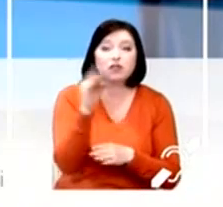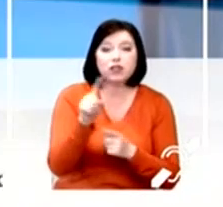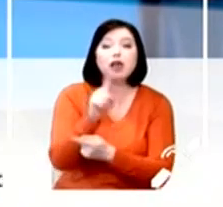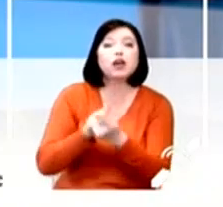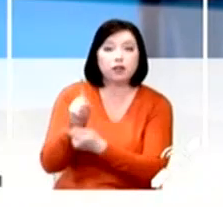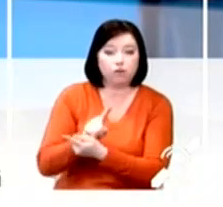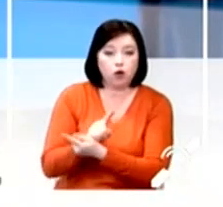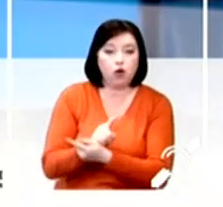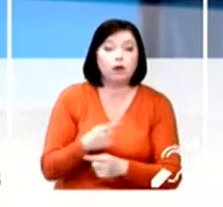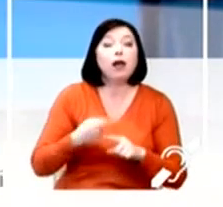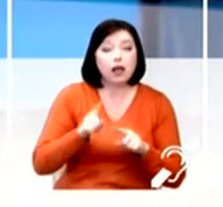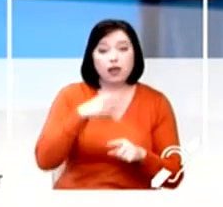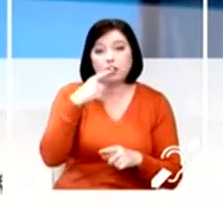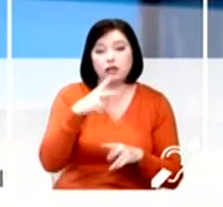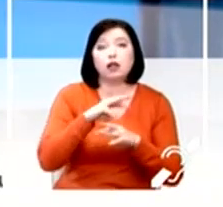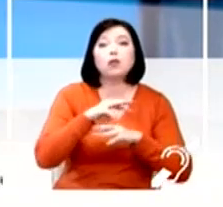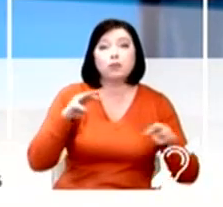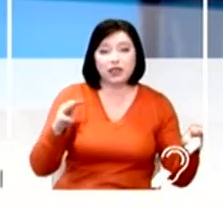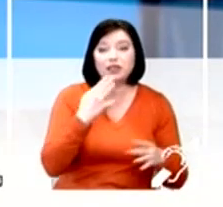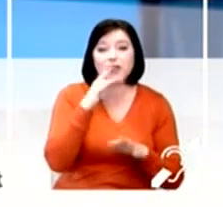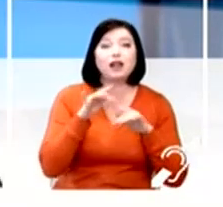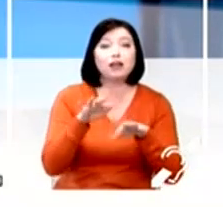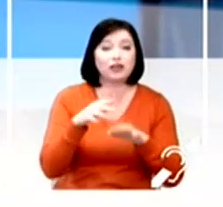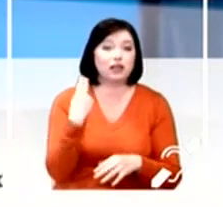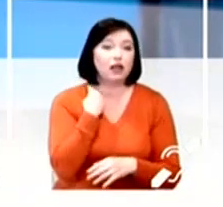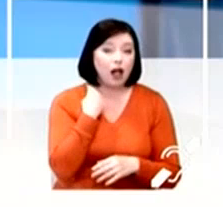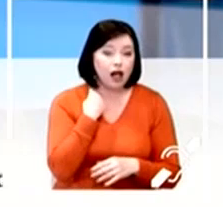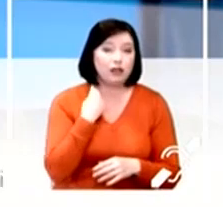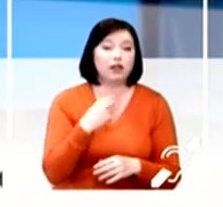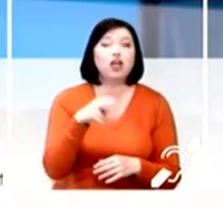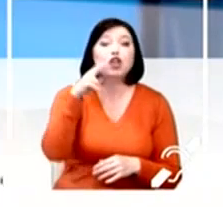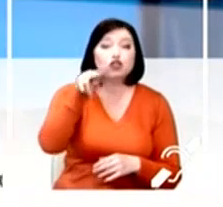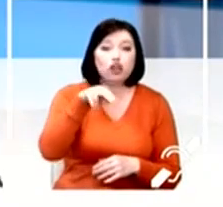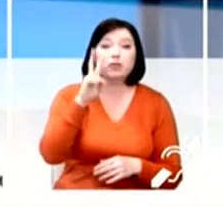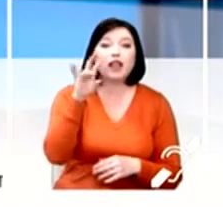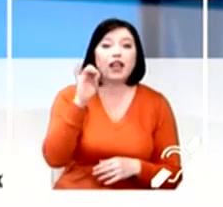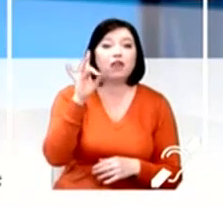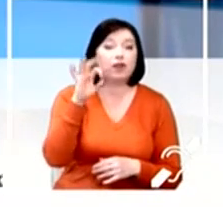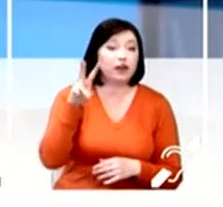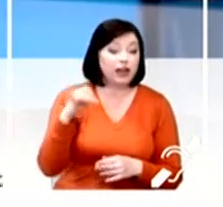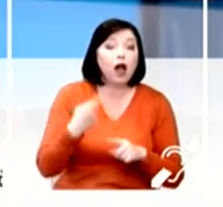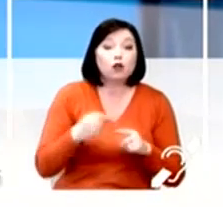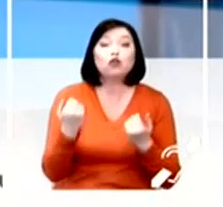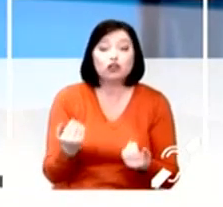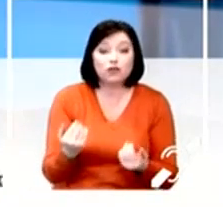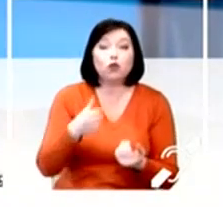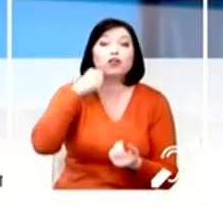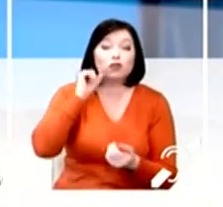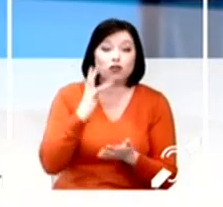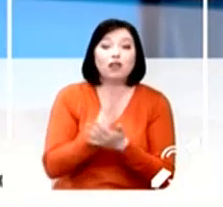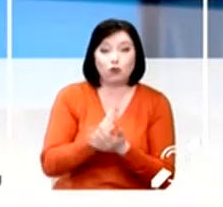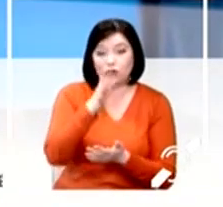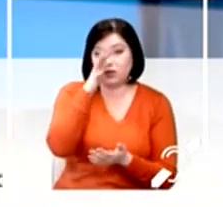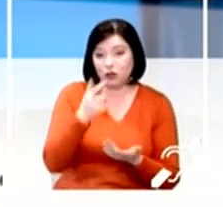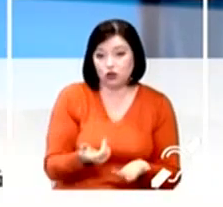reformelor necesare. Este declarația ministrului de externe al Marii Britanii, James Cleverly, aflat ieri și astăzi într-o vizită de lucru la